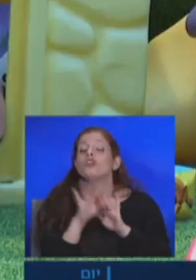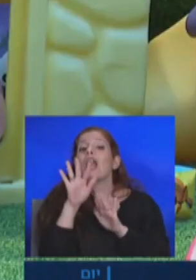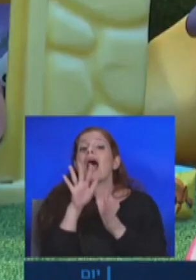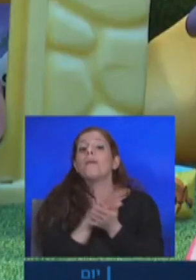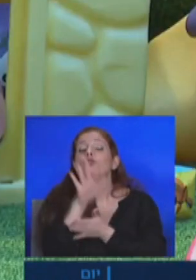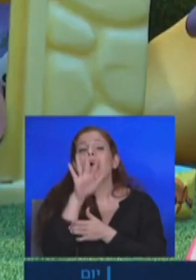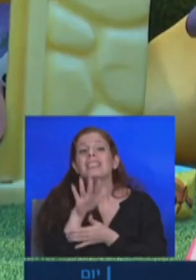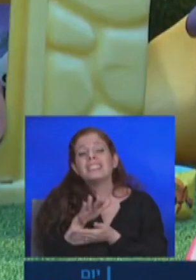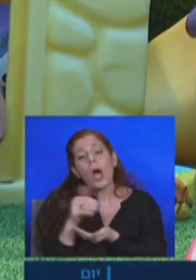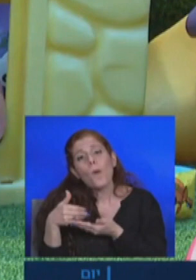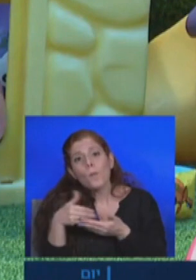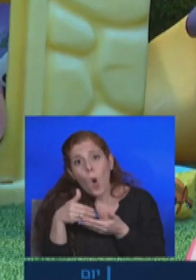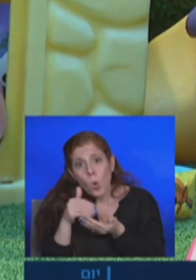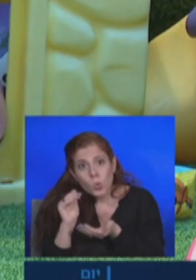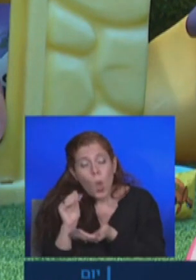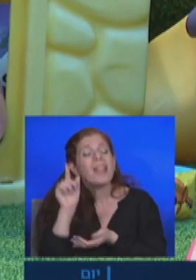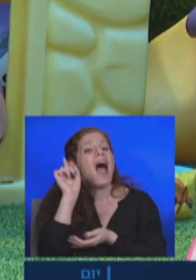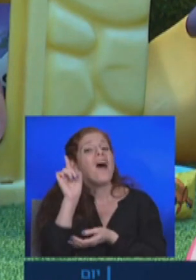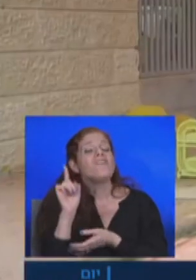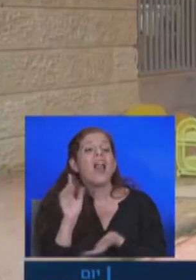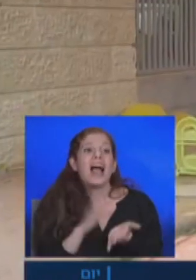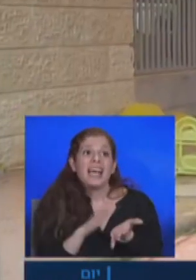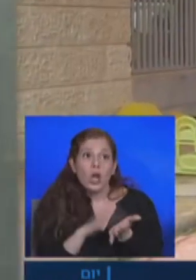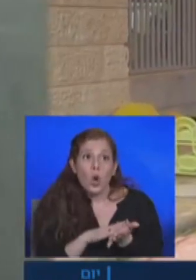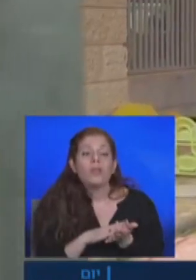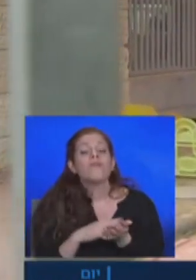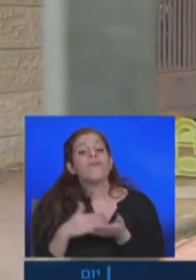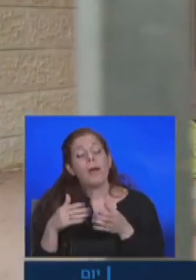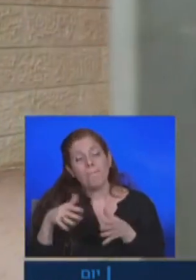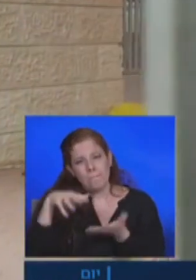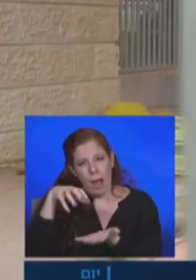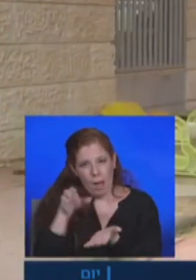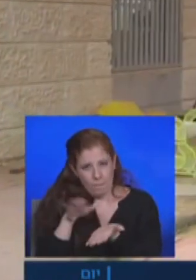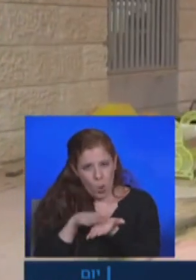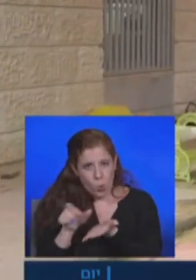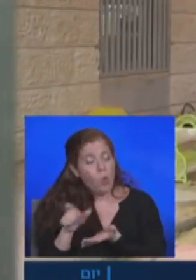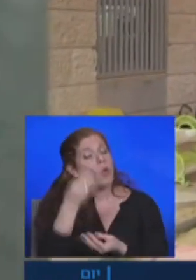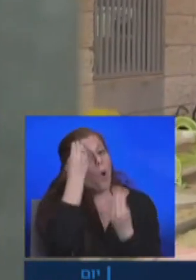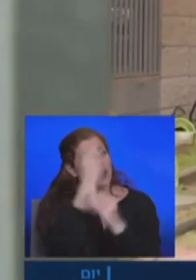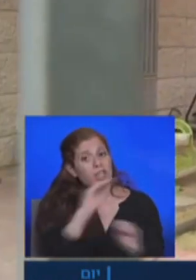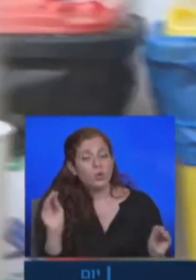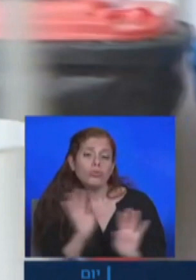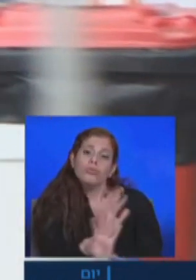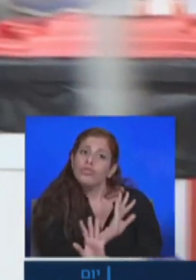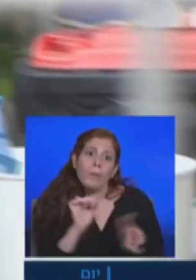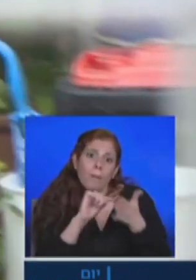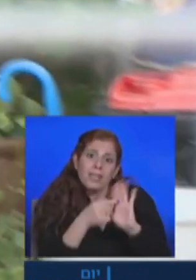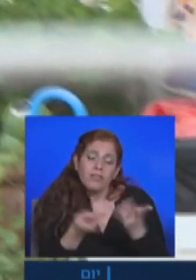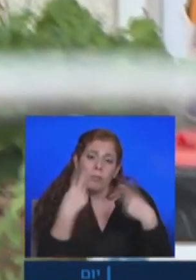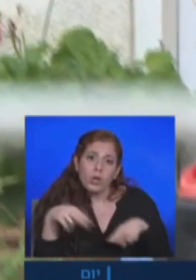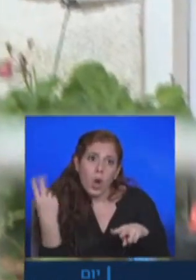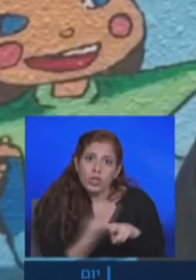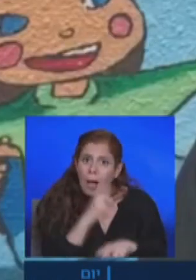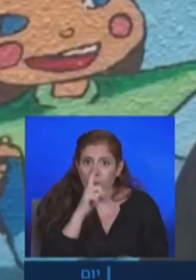פעוטות, אבל הגננות בגנים הפרטיים ובמעונות המפוקחים הודיעו שכלל אין בכוונתם לחזור לשגרה ביום